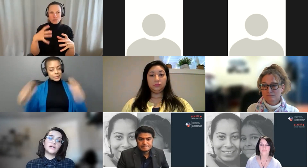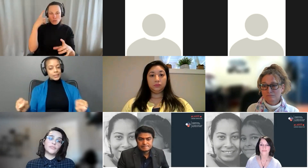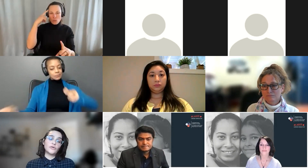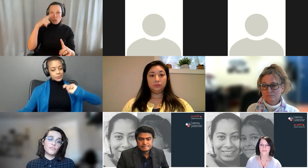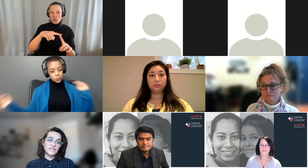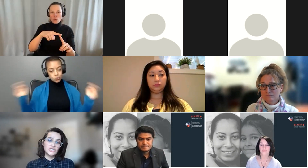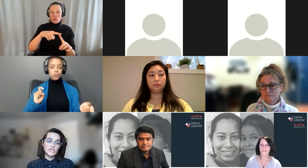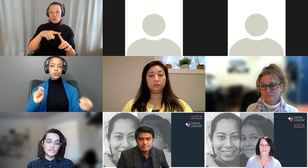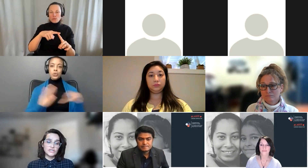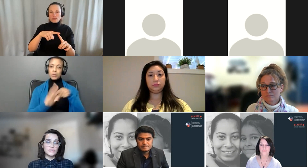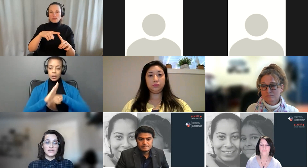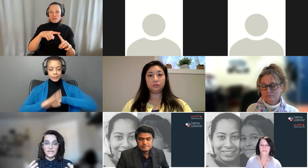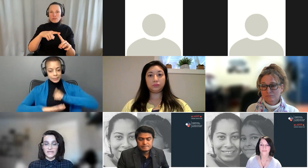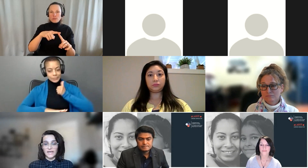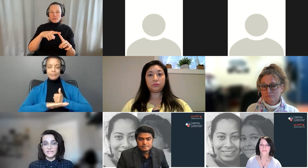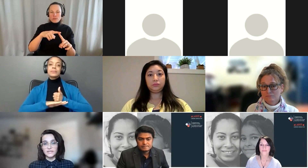promouvoir des changements systématiques